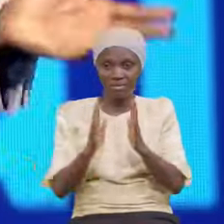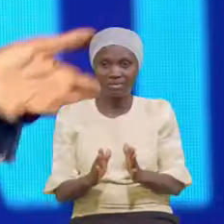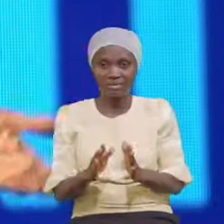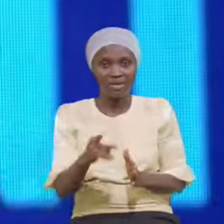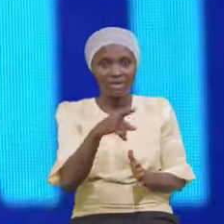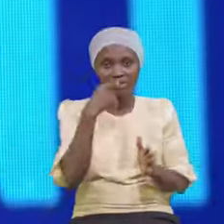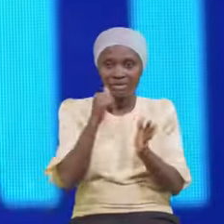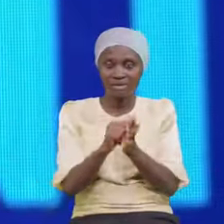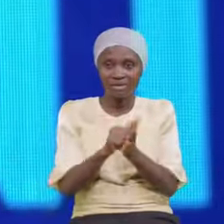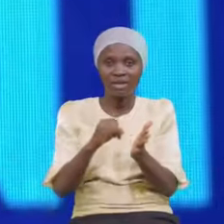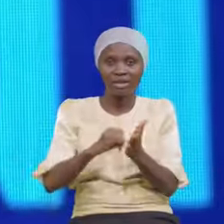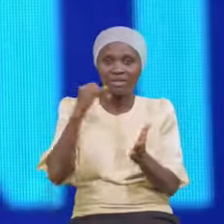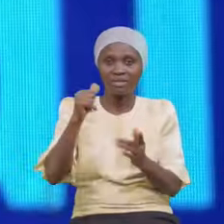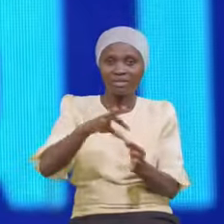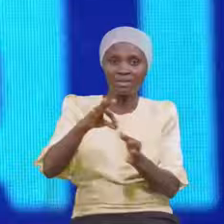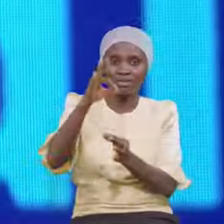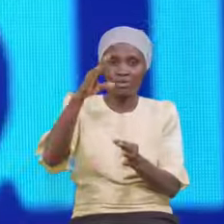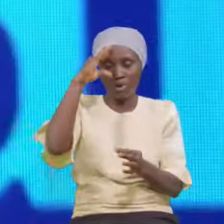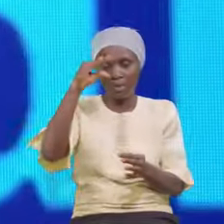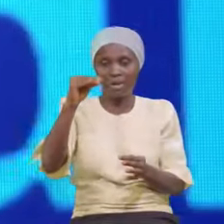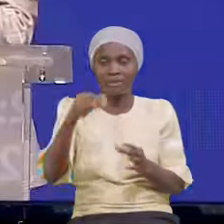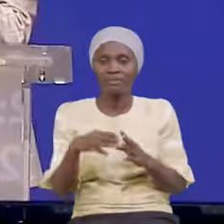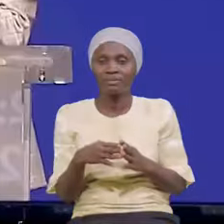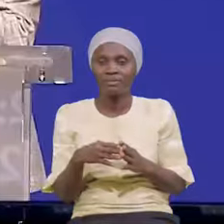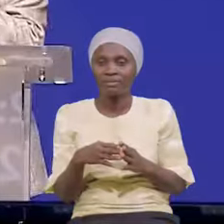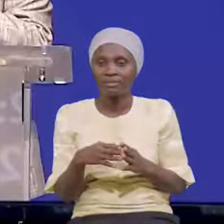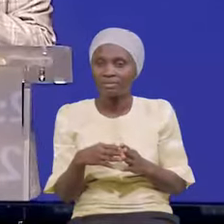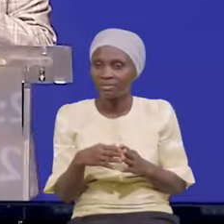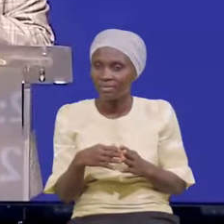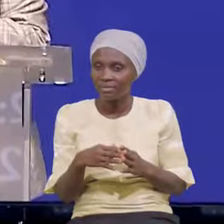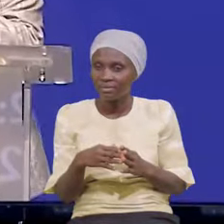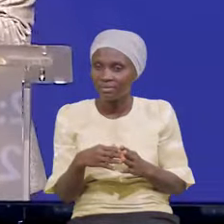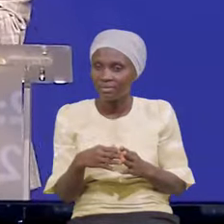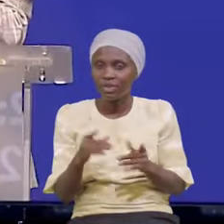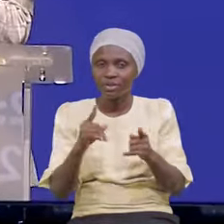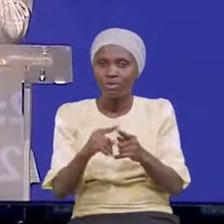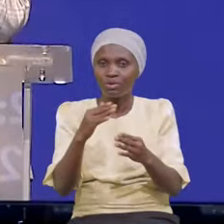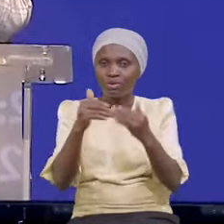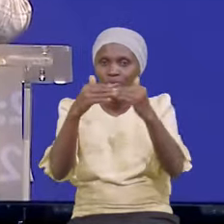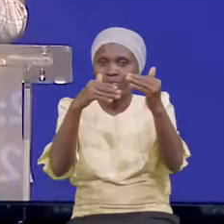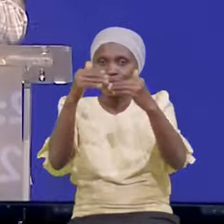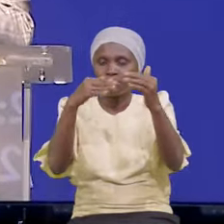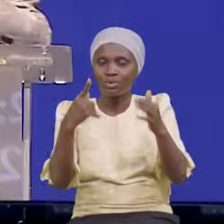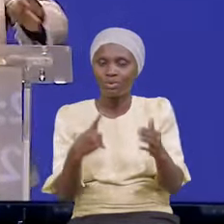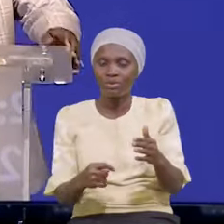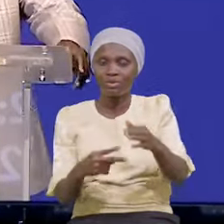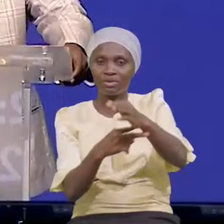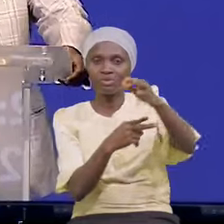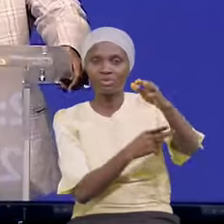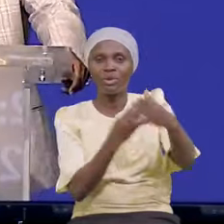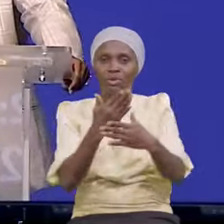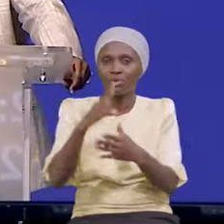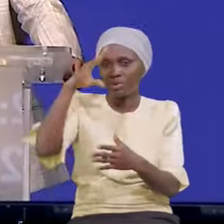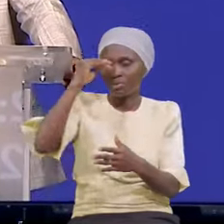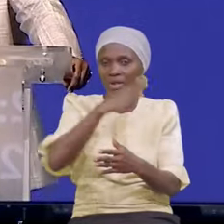saying the spiritual man, ఆధ్యాత్మిక మానవ విధానాలు చెప్తారు, build the bridge between man and God, అటువంటి